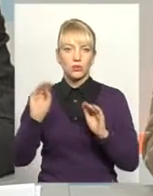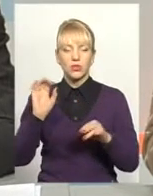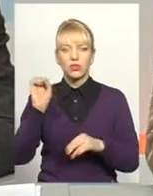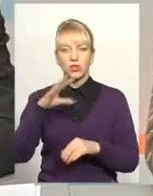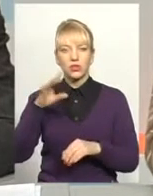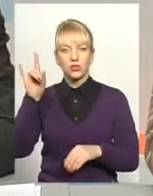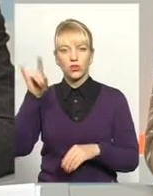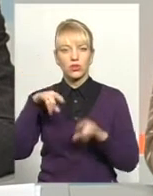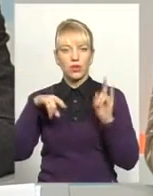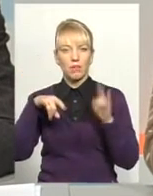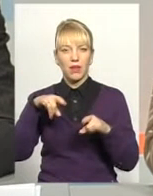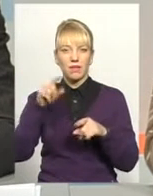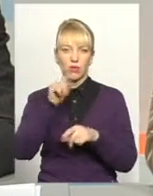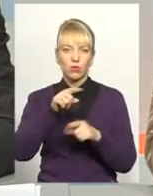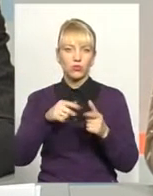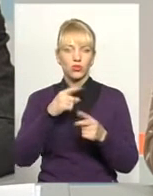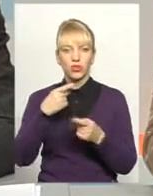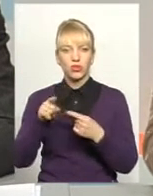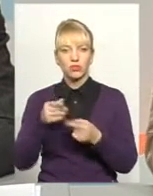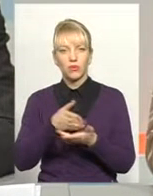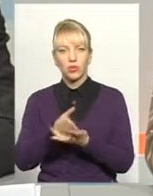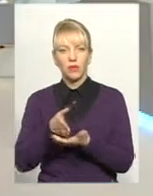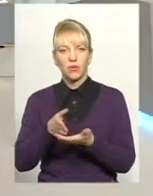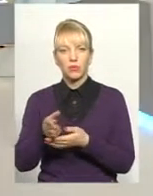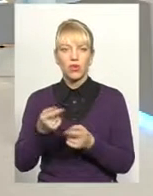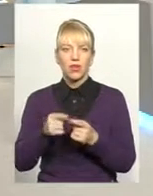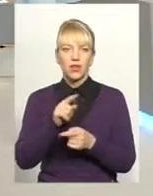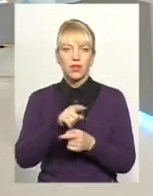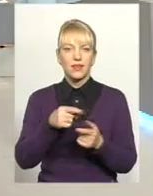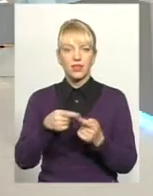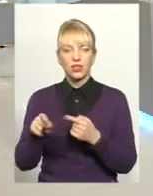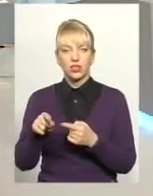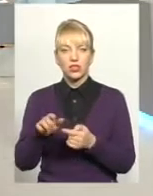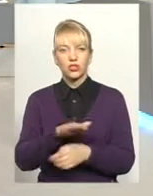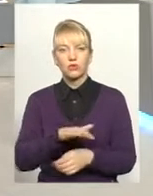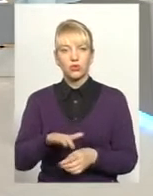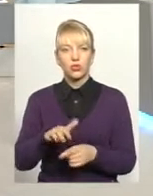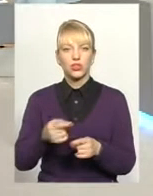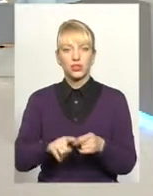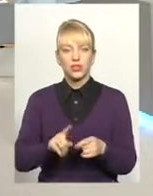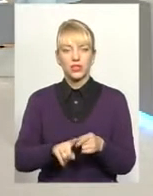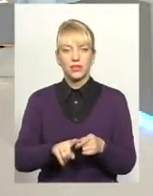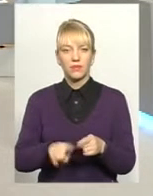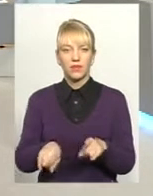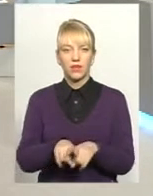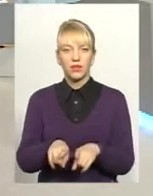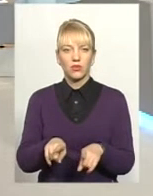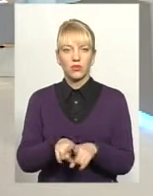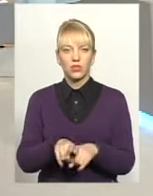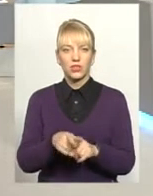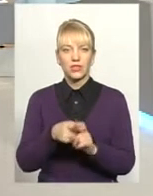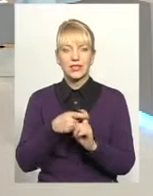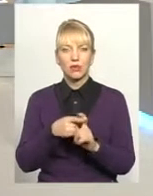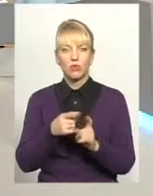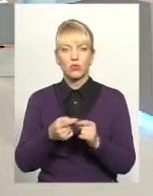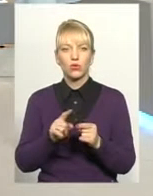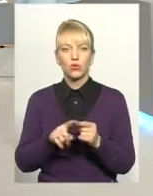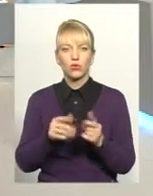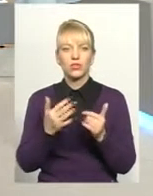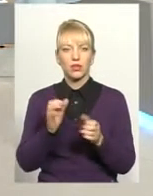на, в тому чи іншому напрямку і на тій чи іншій площі – це теж запорука того, скільки зможе